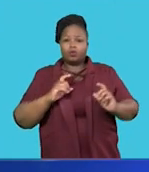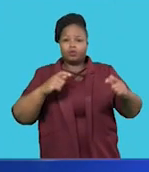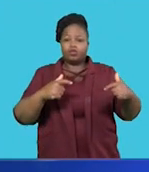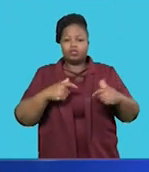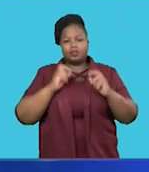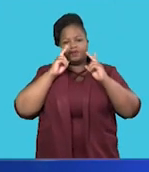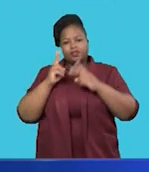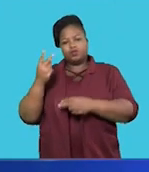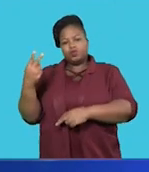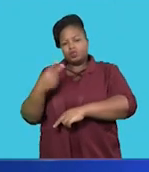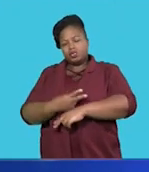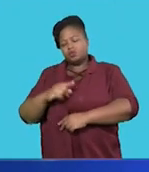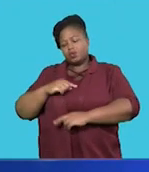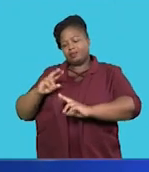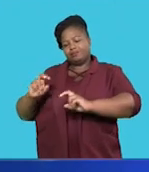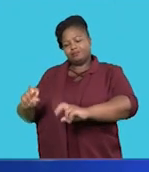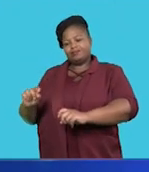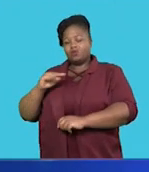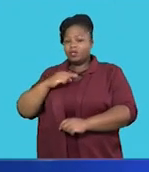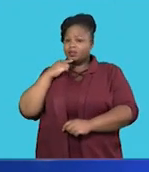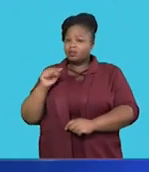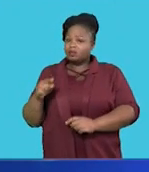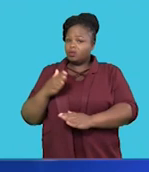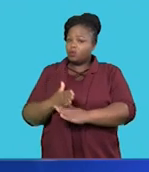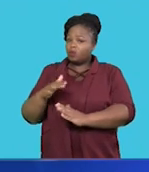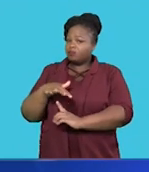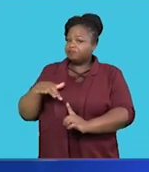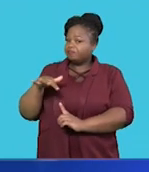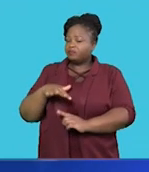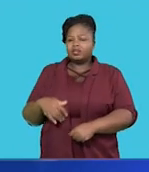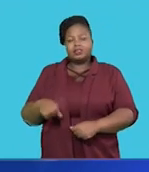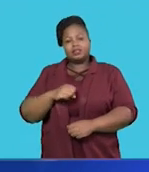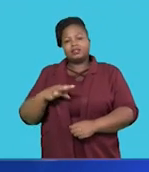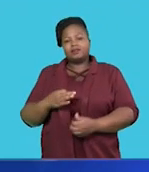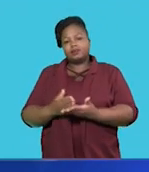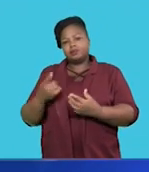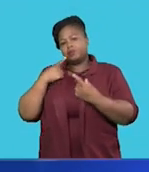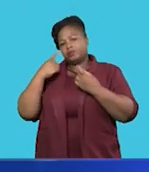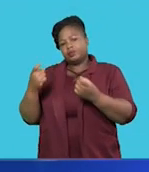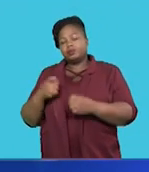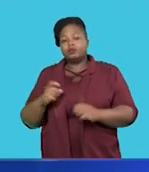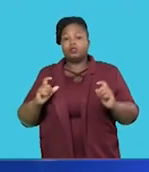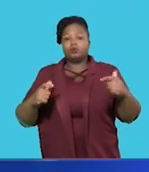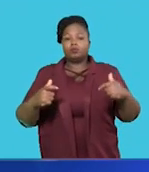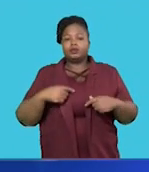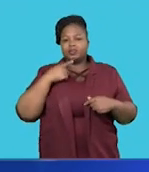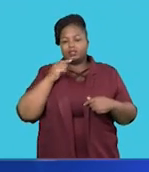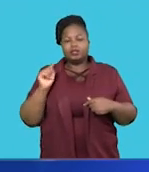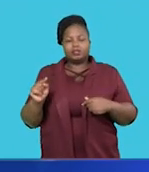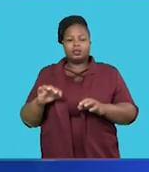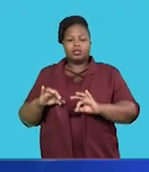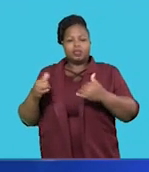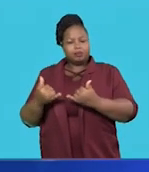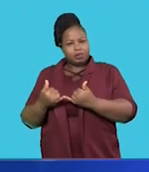utlwella ka dilo tse teng tsa phethoho ya tekano tsa Bong ho basebetsi. Komishini e maikemisetsong a ho lekola tshebetso ya khampani phethahetsong